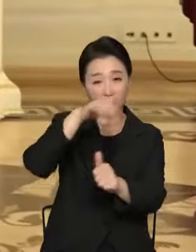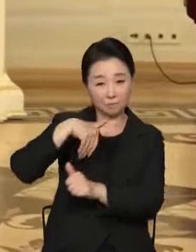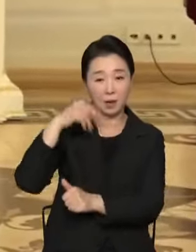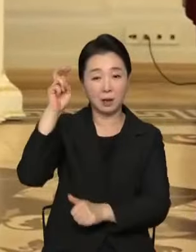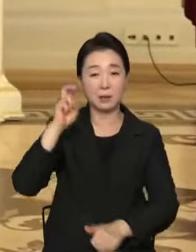l